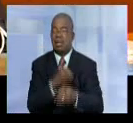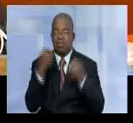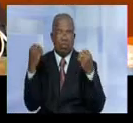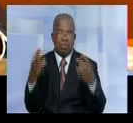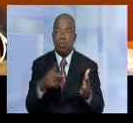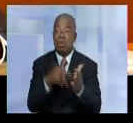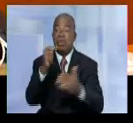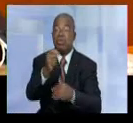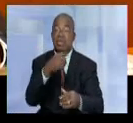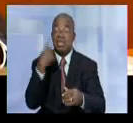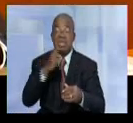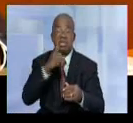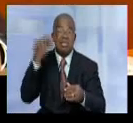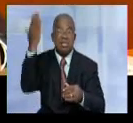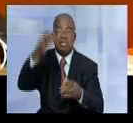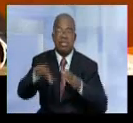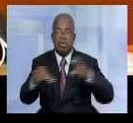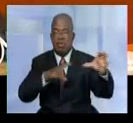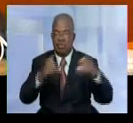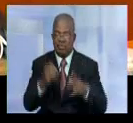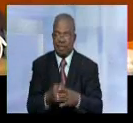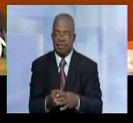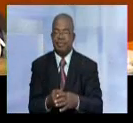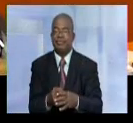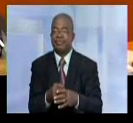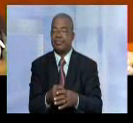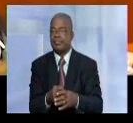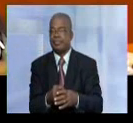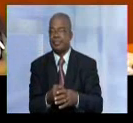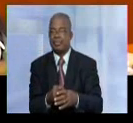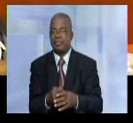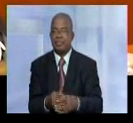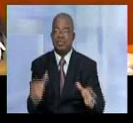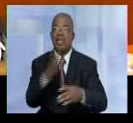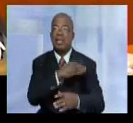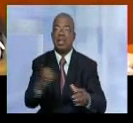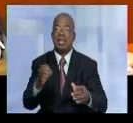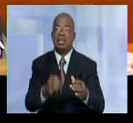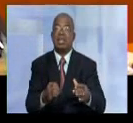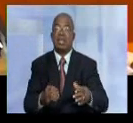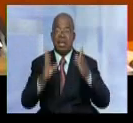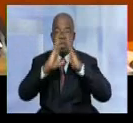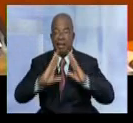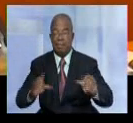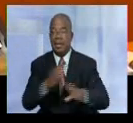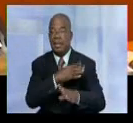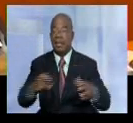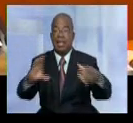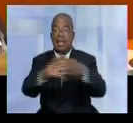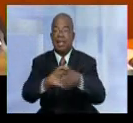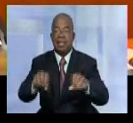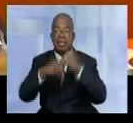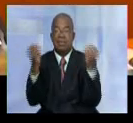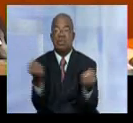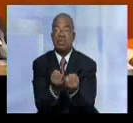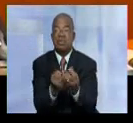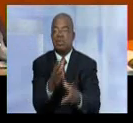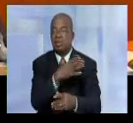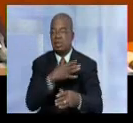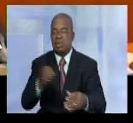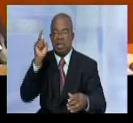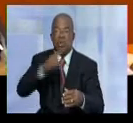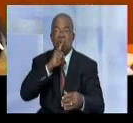vue de doter notre pays d'infrastructures modernes. Le processus de paix et de cohésion sociale